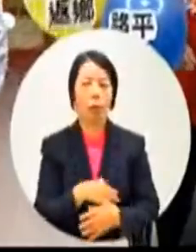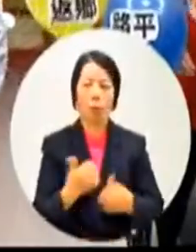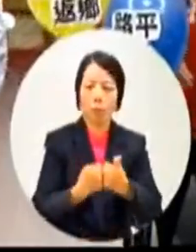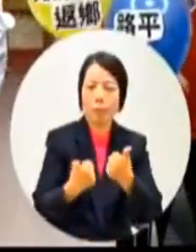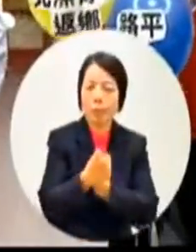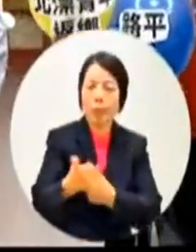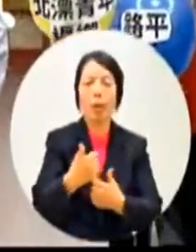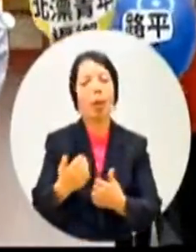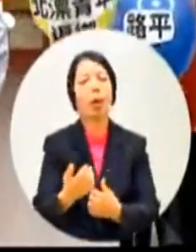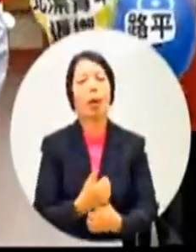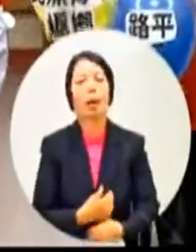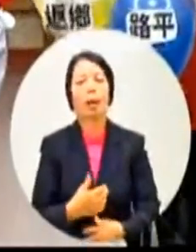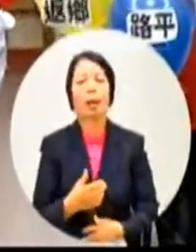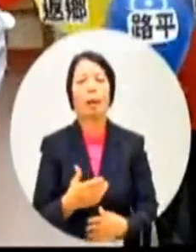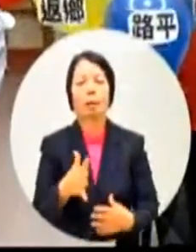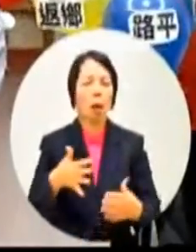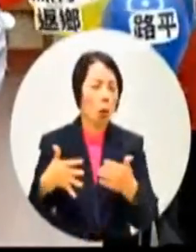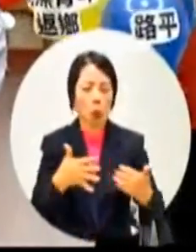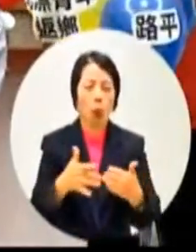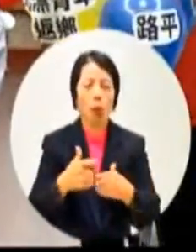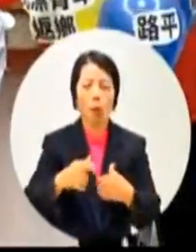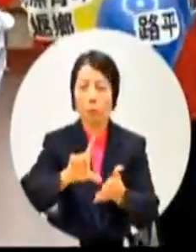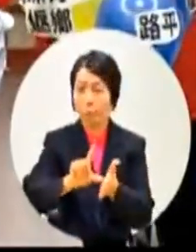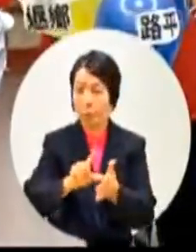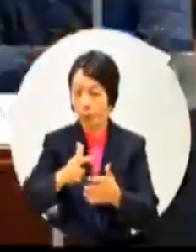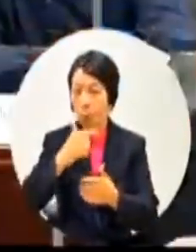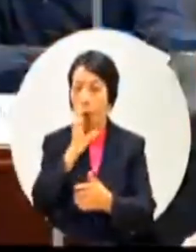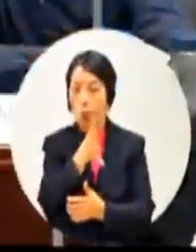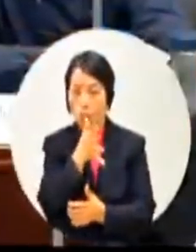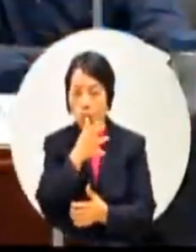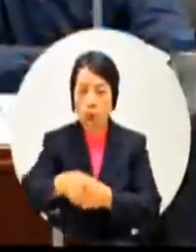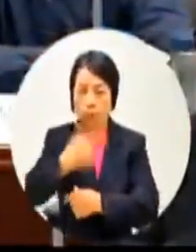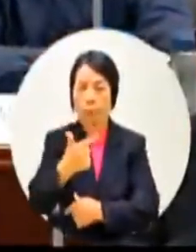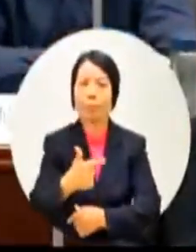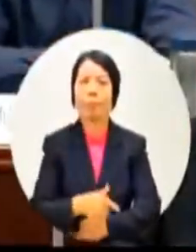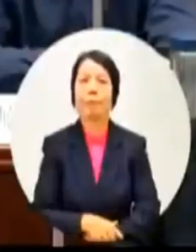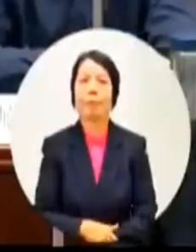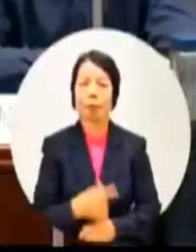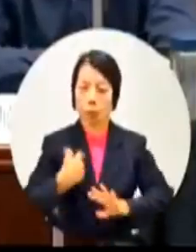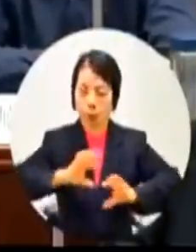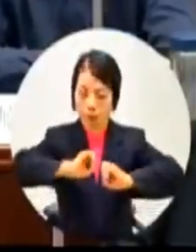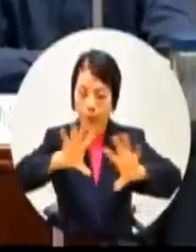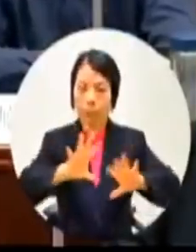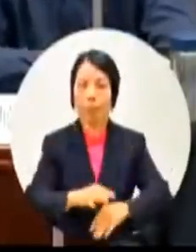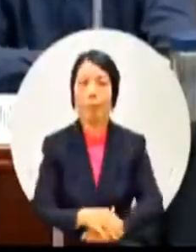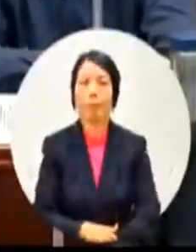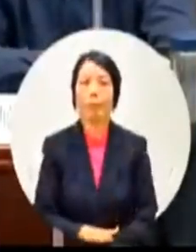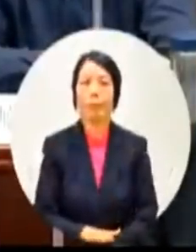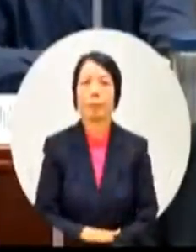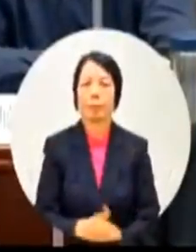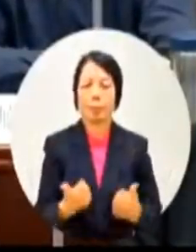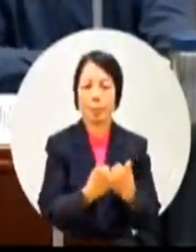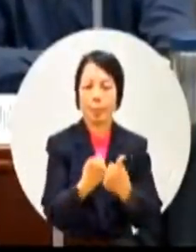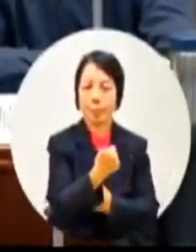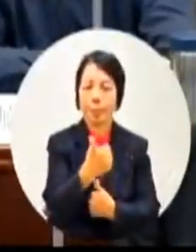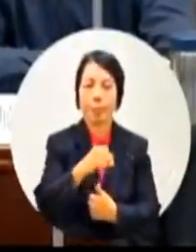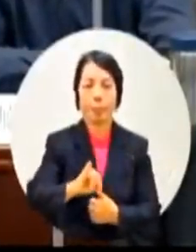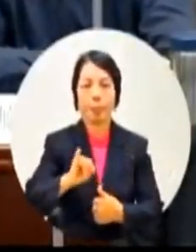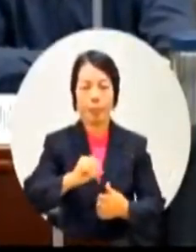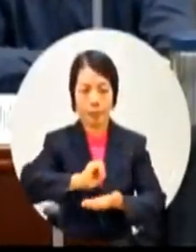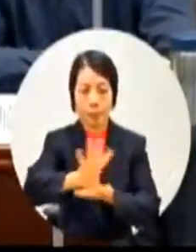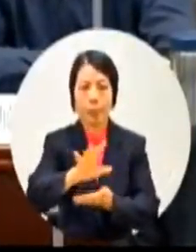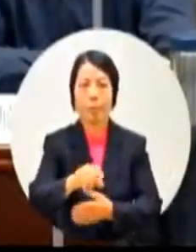验你的反应啦，市长。 好，我甲来报告哈。我跟各位党团报告，跟各位议会女士先生报告，这上面所写